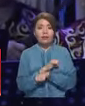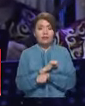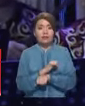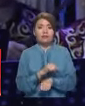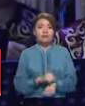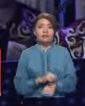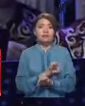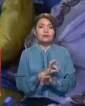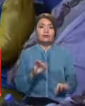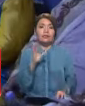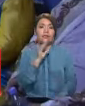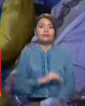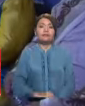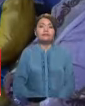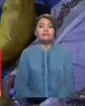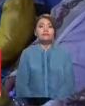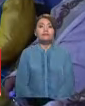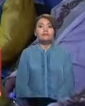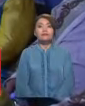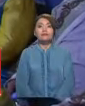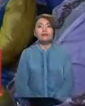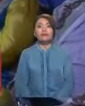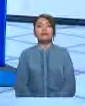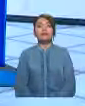Асимжан Жузбаева, Олег Федоров, Астана Таймс.